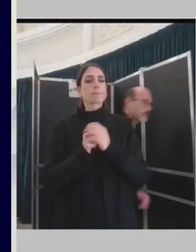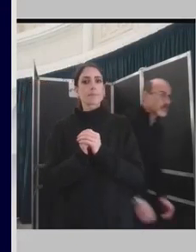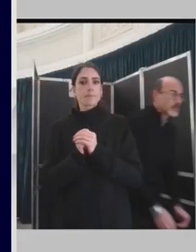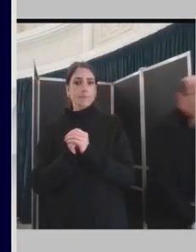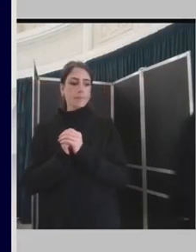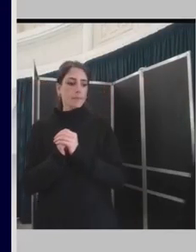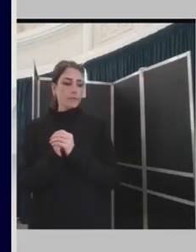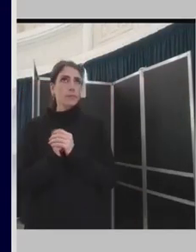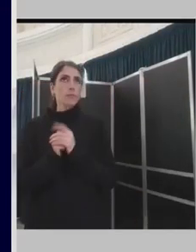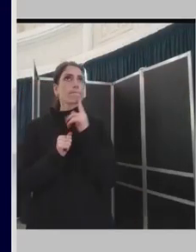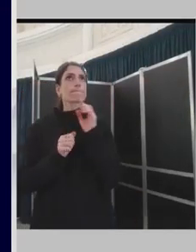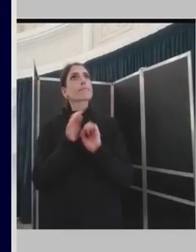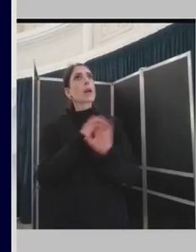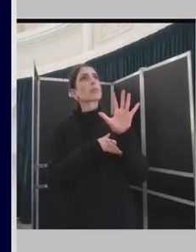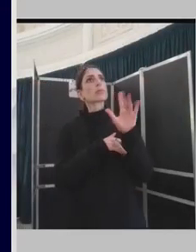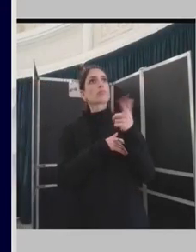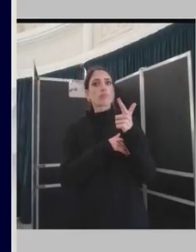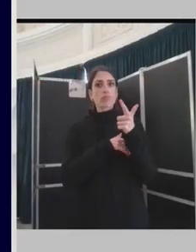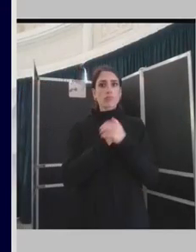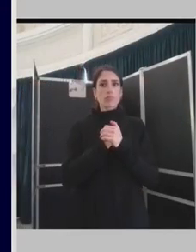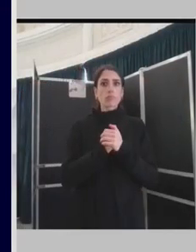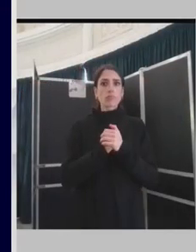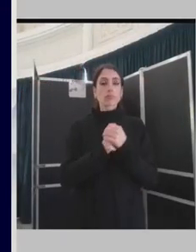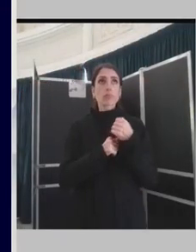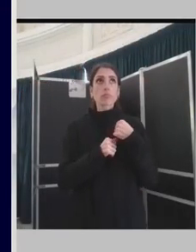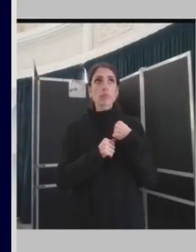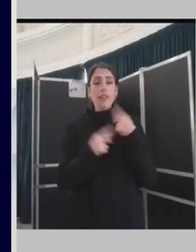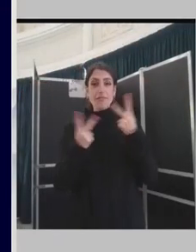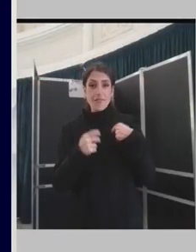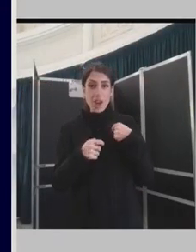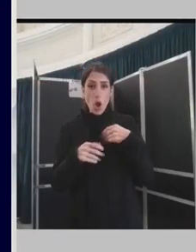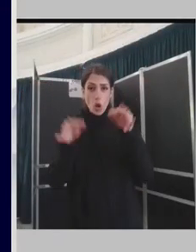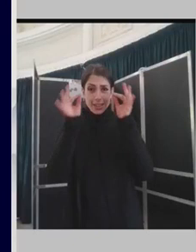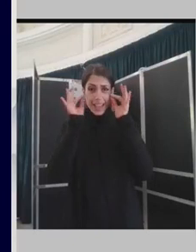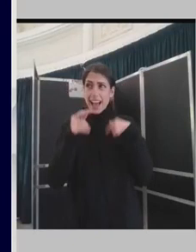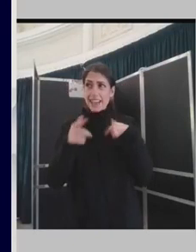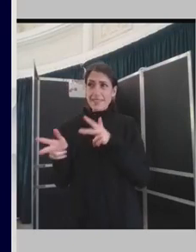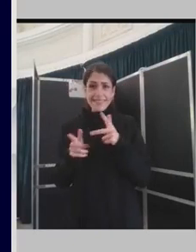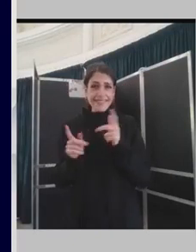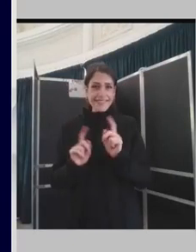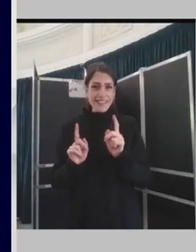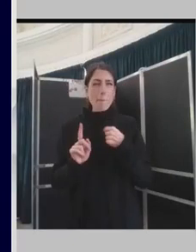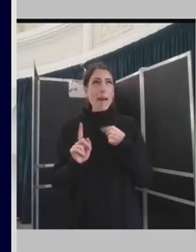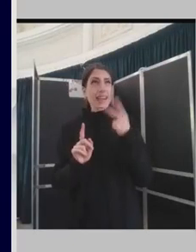ma non appaiono proprio. Ora, io non ho portato gli occhiali, però fino a là un po' ci vedo.